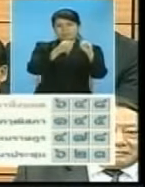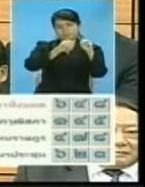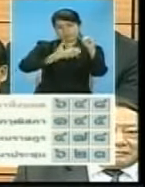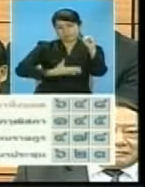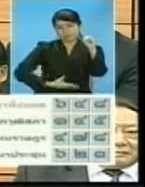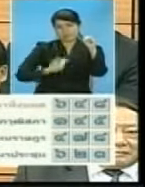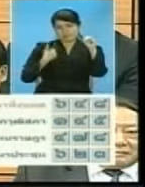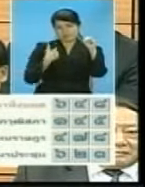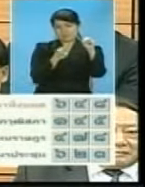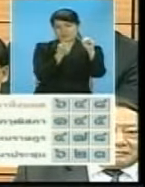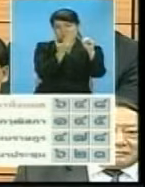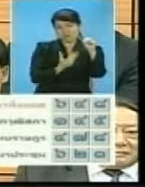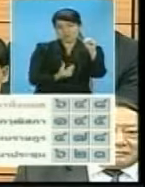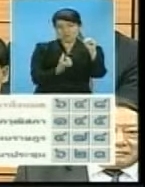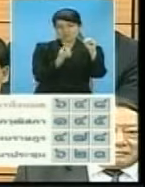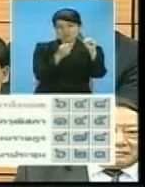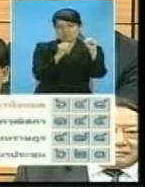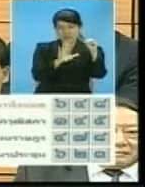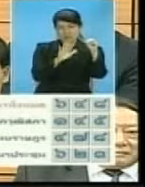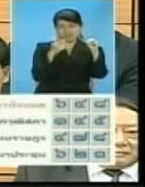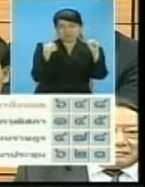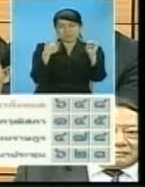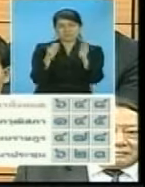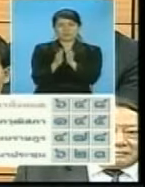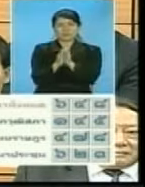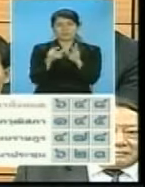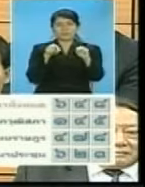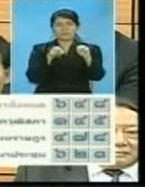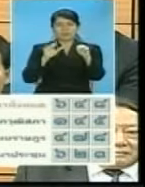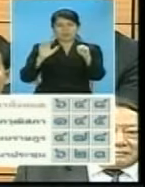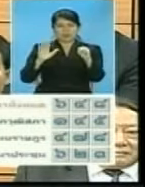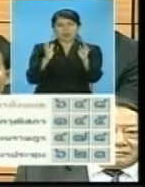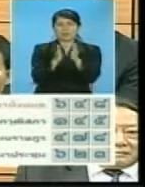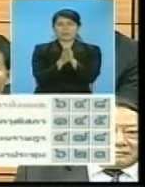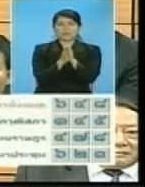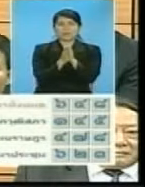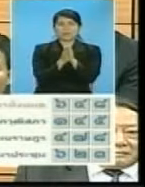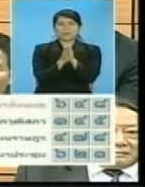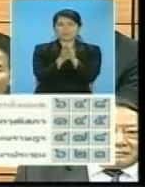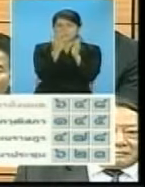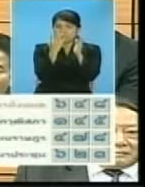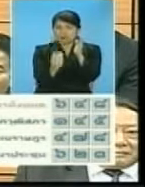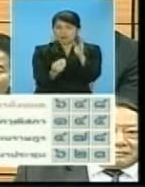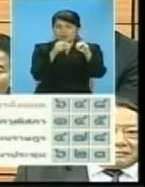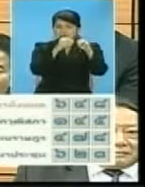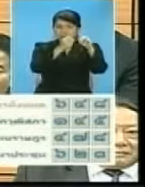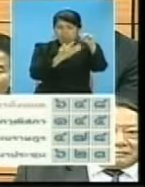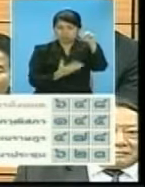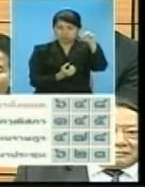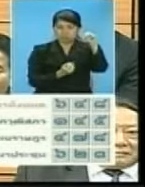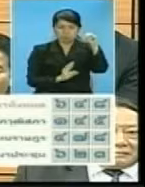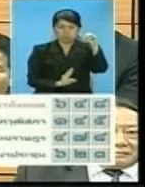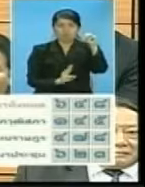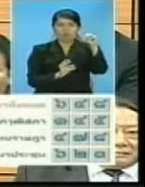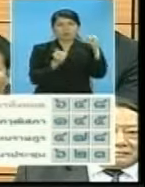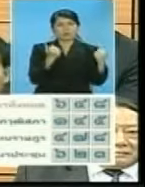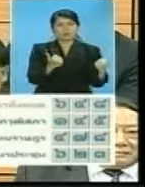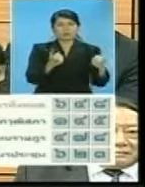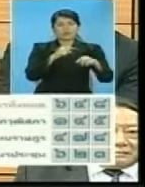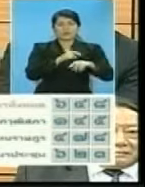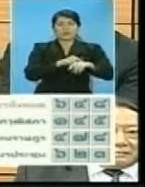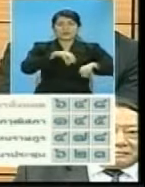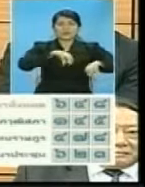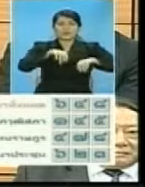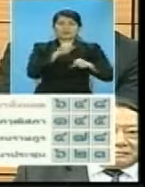ลืออยู่15มาตรานะครับรวมทั้งมาตรา5ด้วยเป็น16เราจะบริหารเวลาอย่างไรครับเ